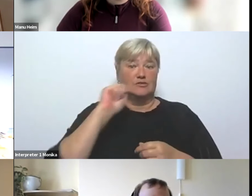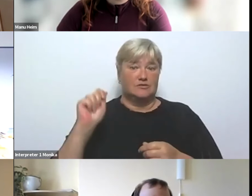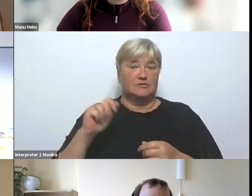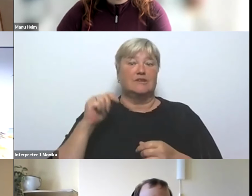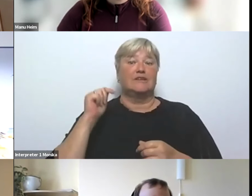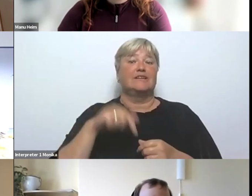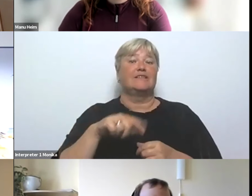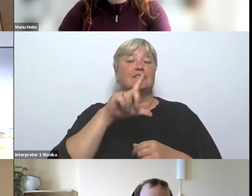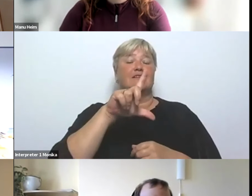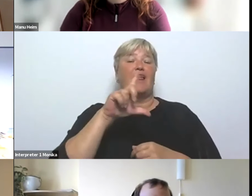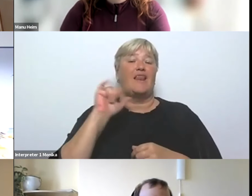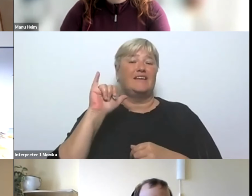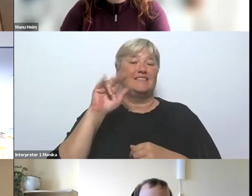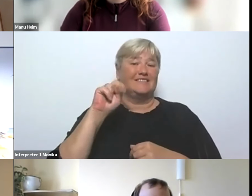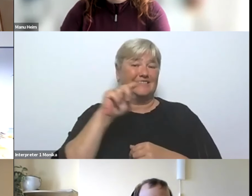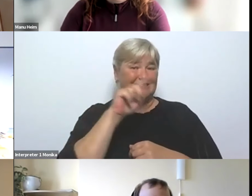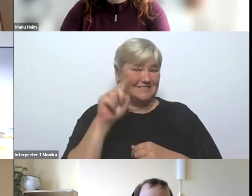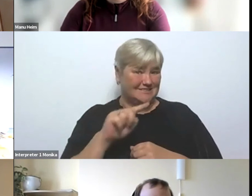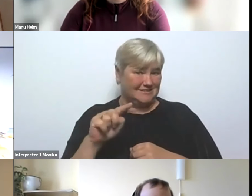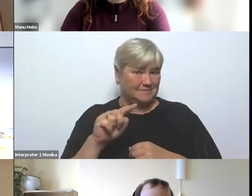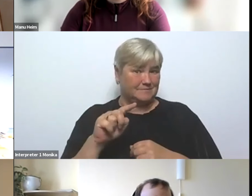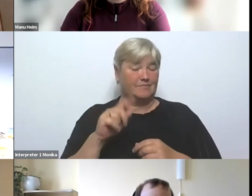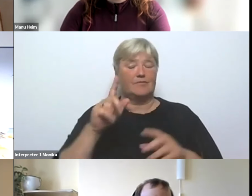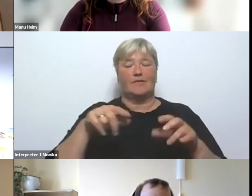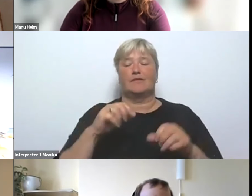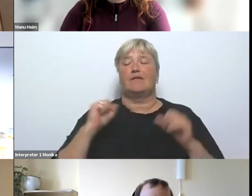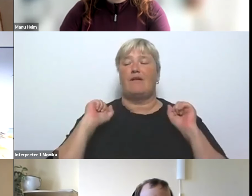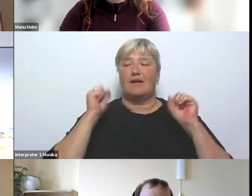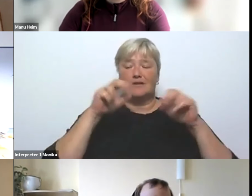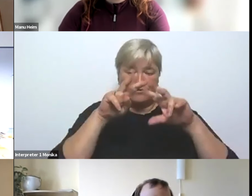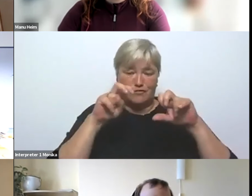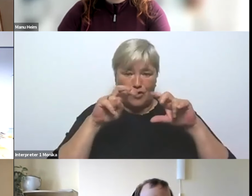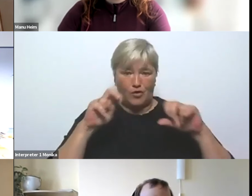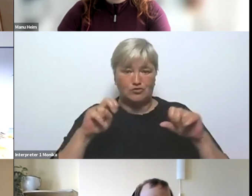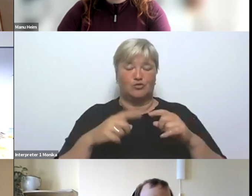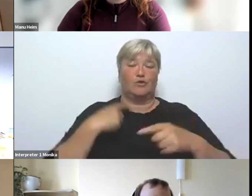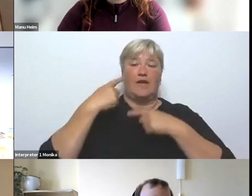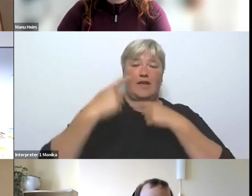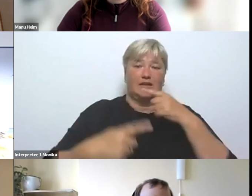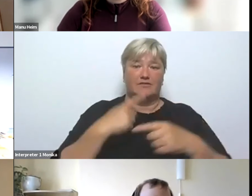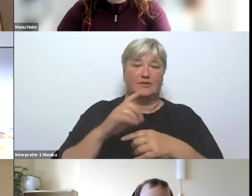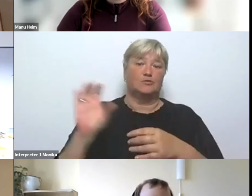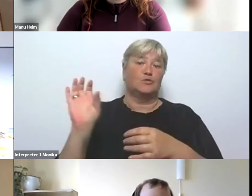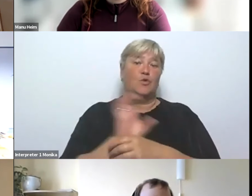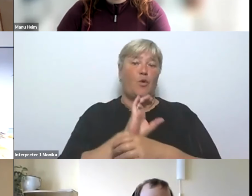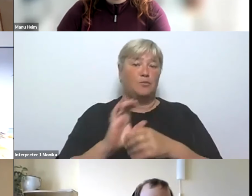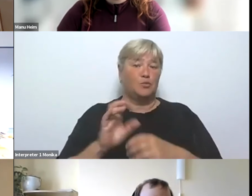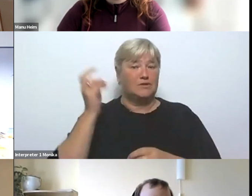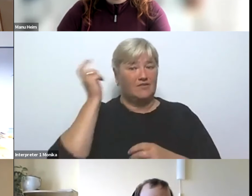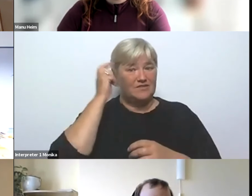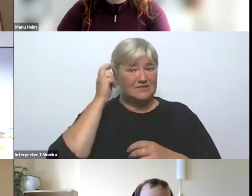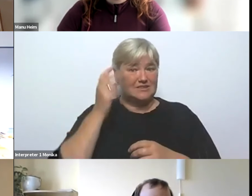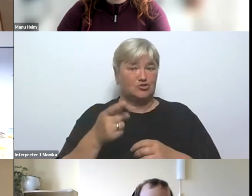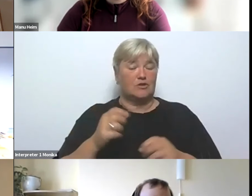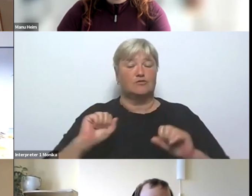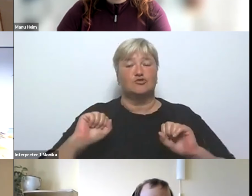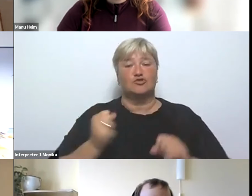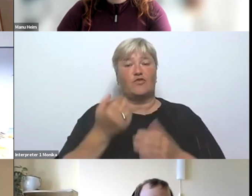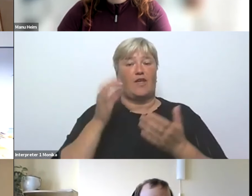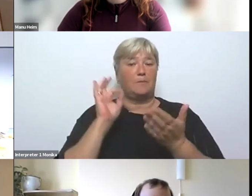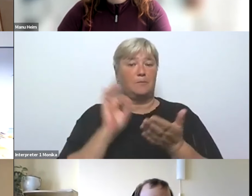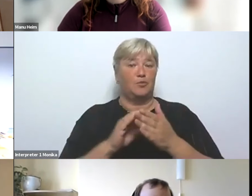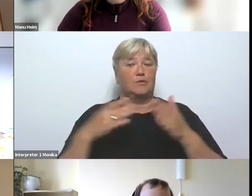Linz. Er ist auch sehr aktiv in Forschung und Entwicklung in Computerwissenschaften mit einem Schwerpunkt auf Barrierefreiheit und gerade